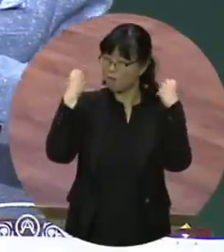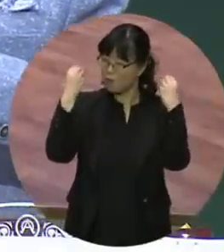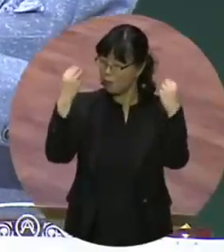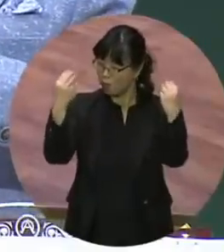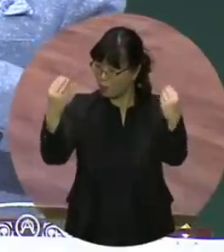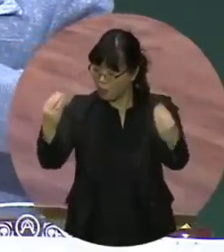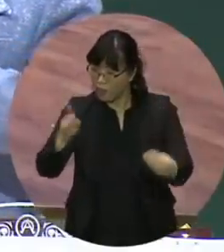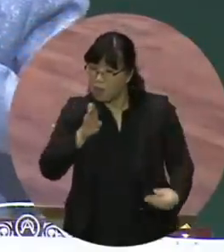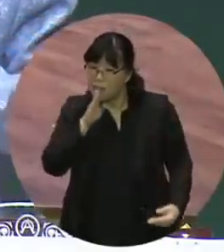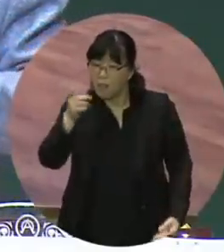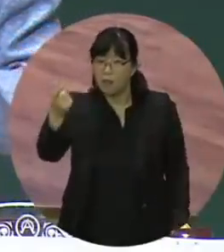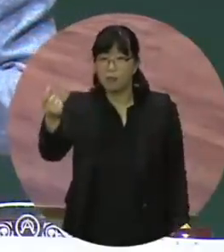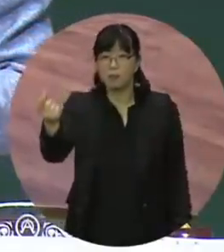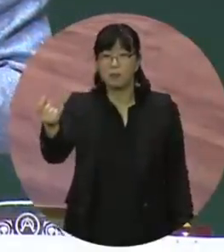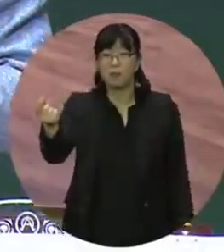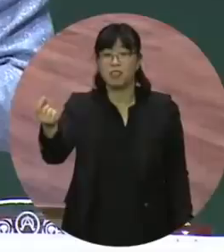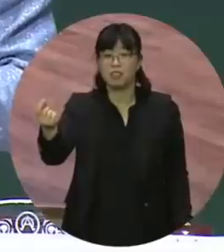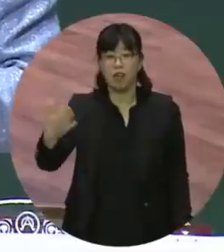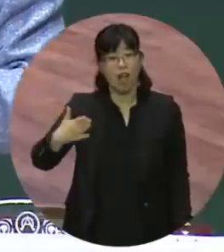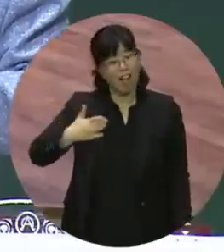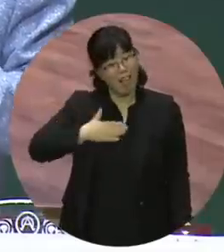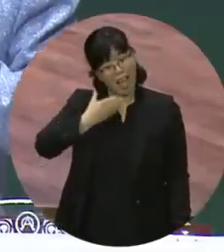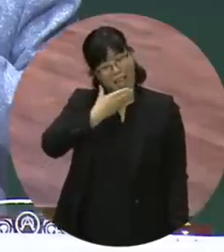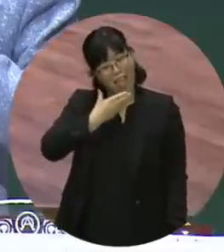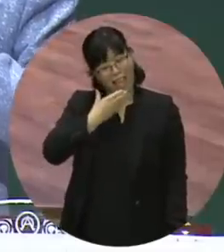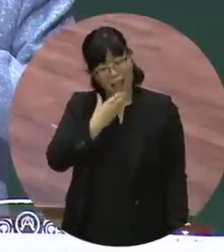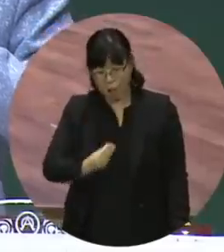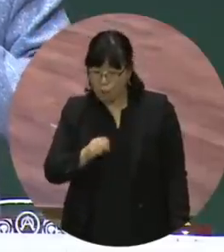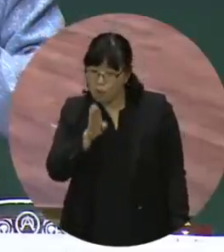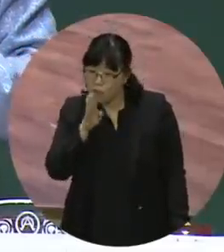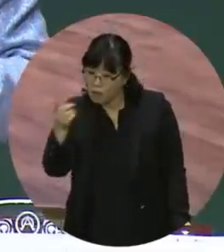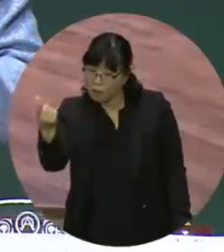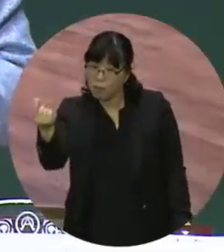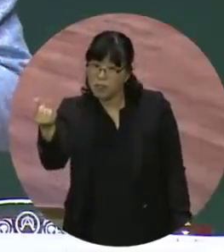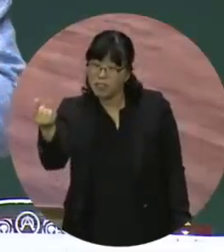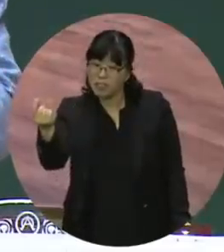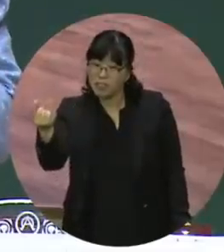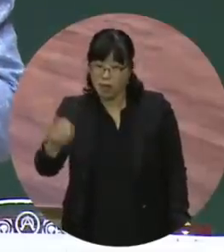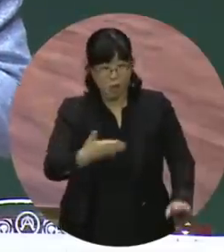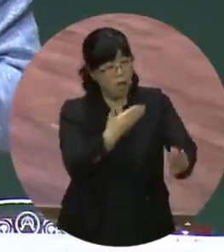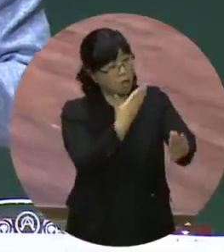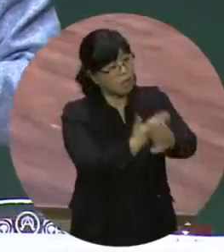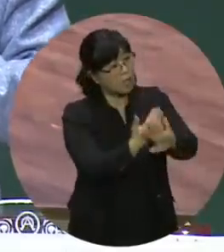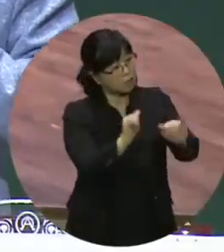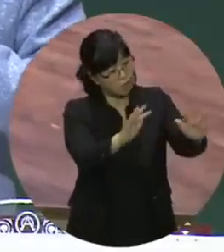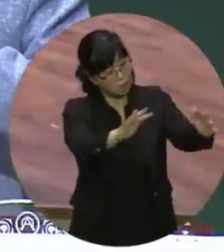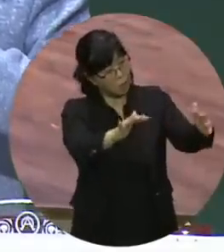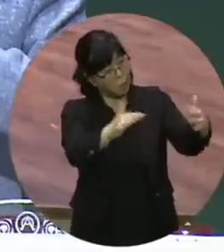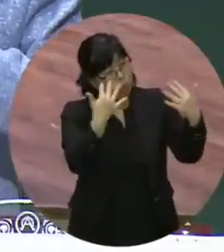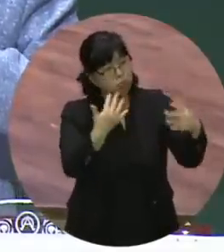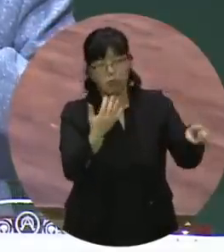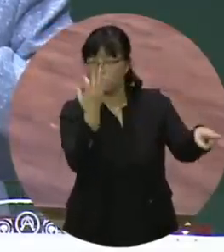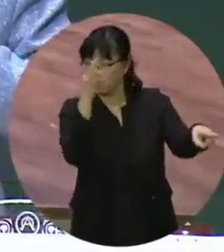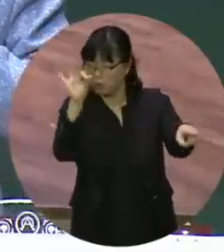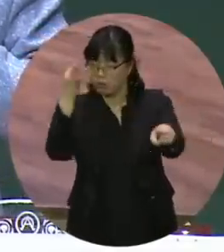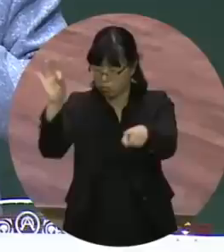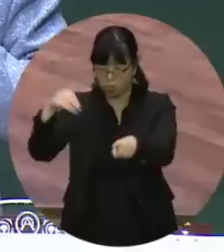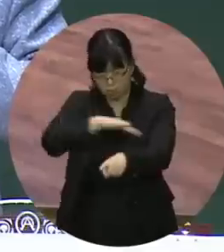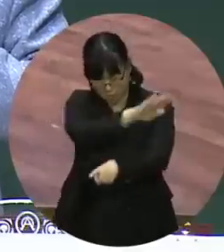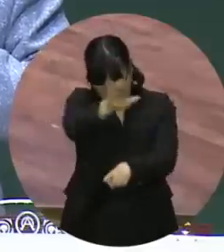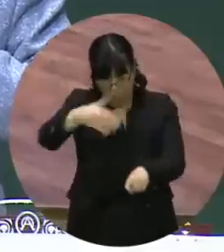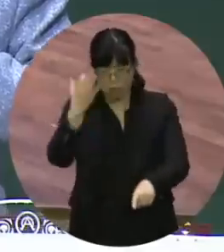말할 필요도 없어요. 목사들 다 인정해요. 정은주 목사님은 세상에는 대통령보다도 더.